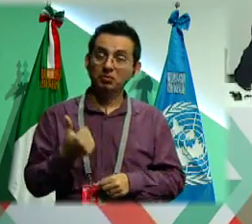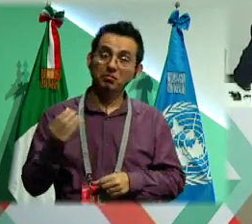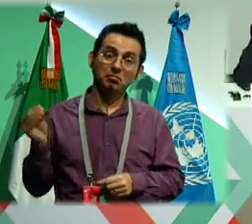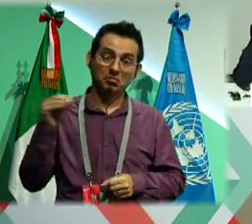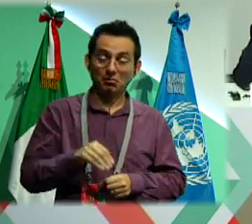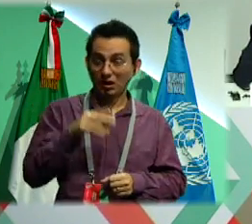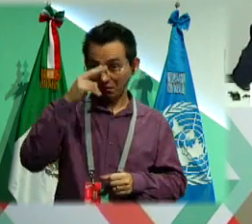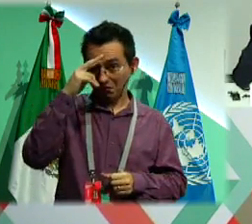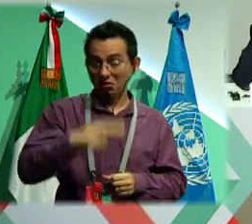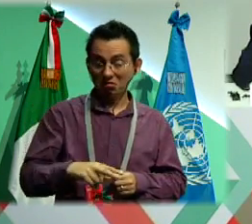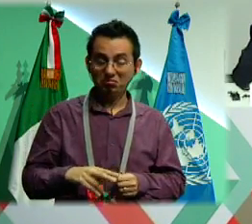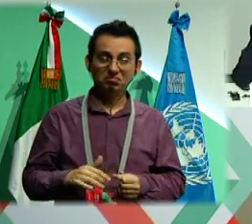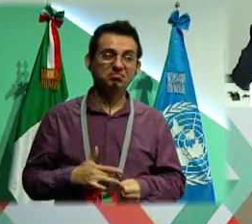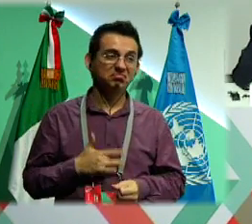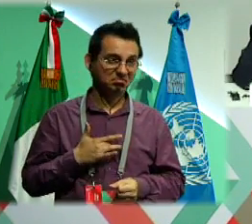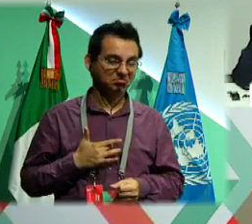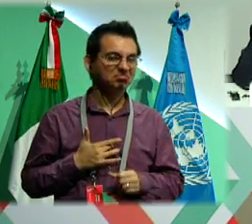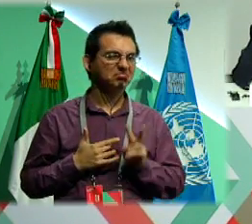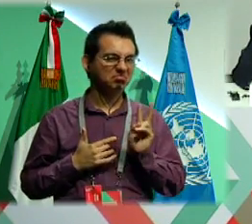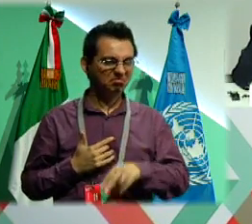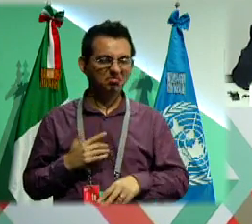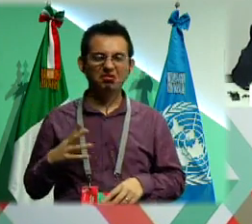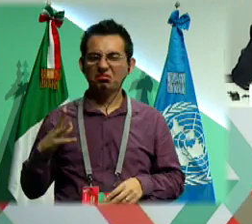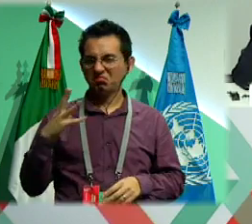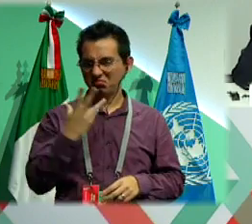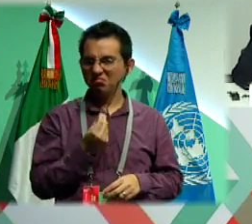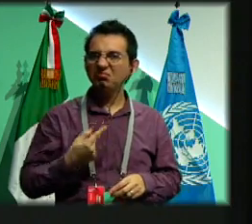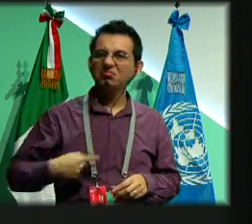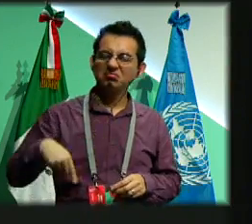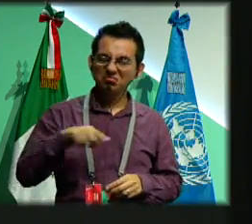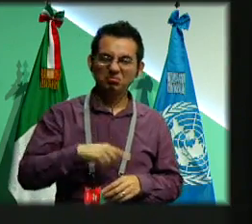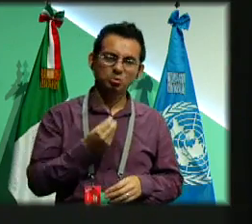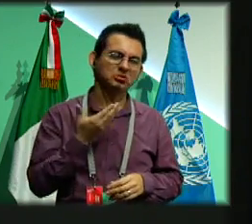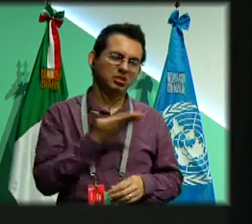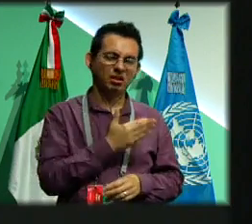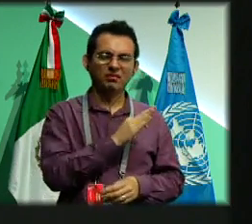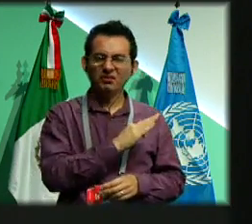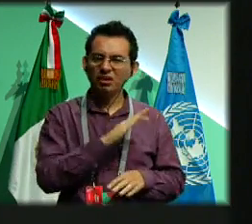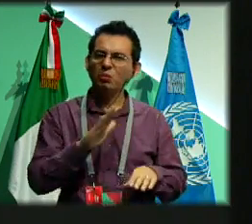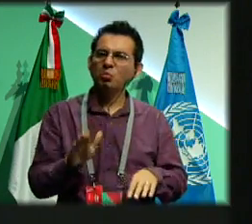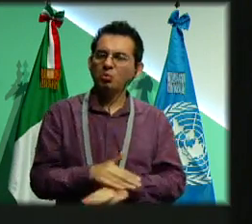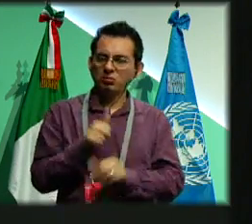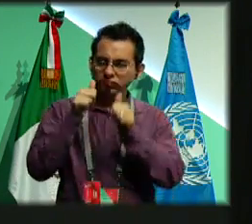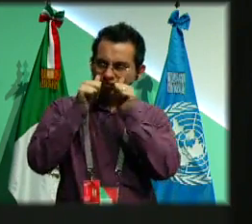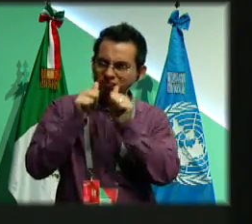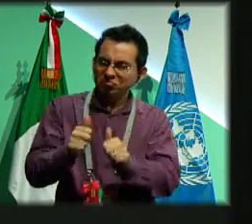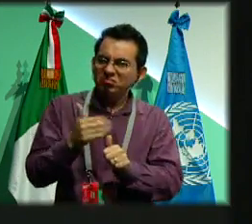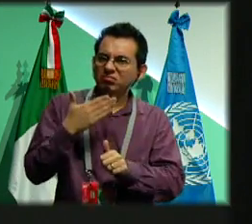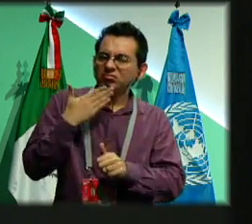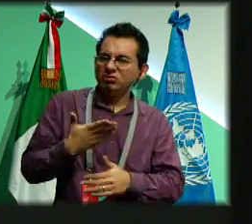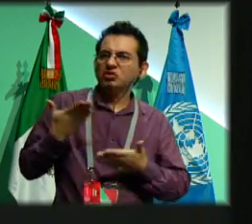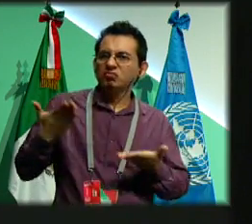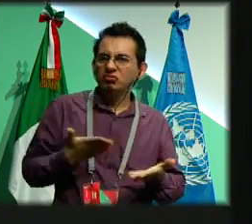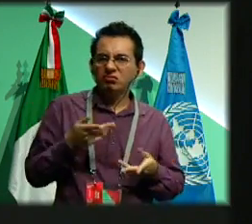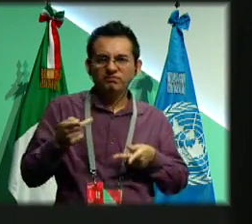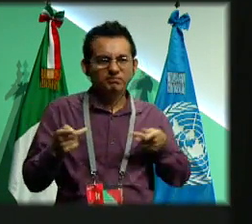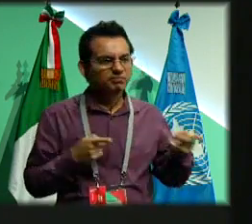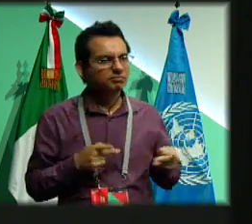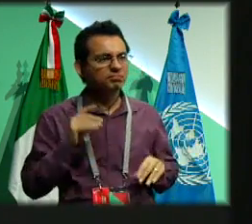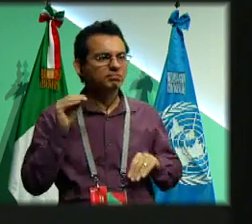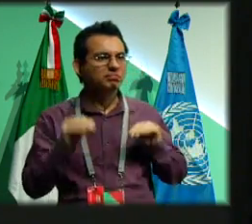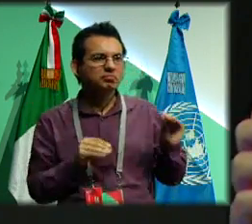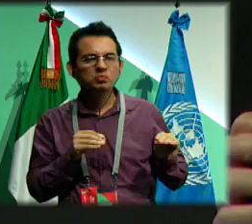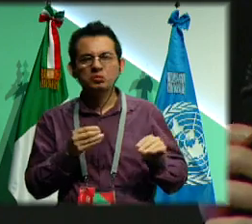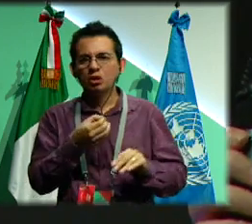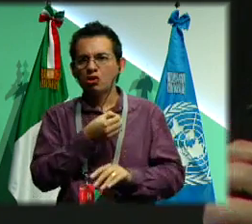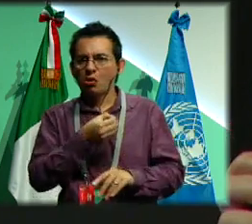dois dire que c'est une réunion extraordinaire et j'aimerais vous féliciter pour l'hospitalité du Mexique et l'excellente organisation